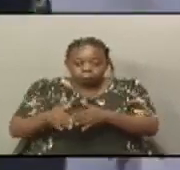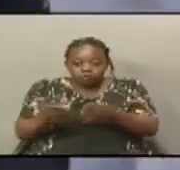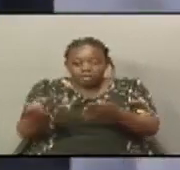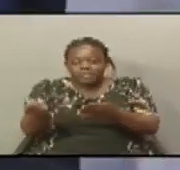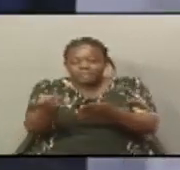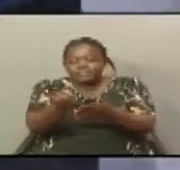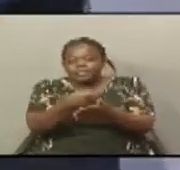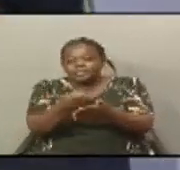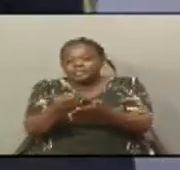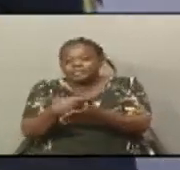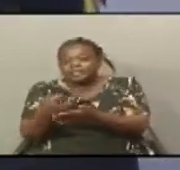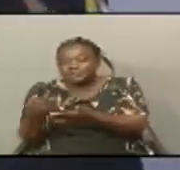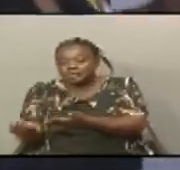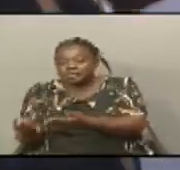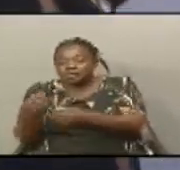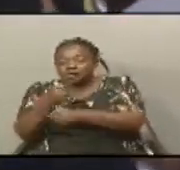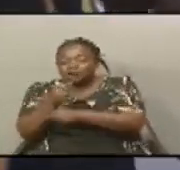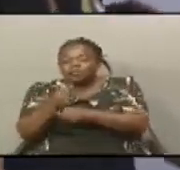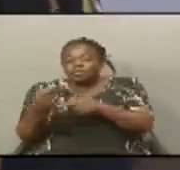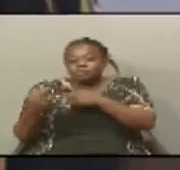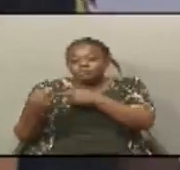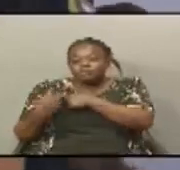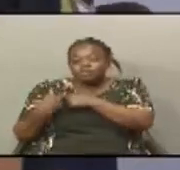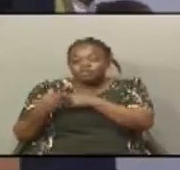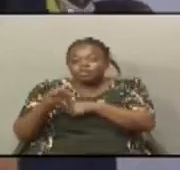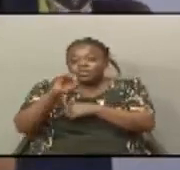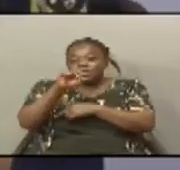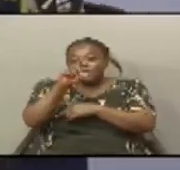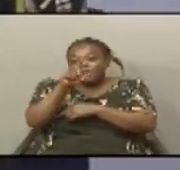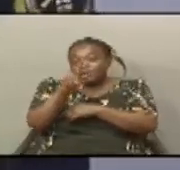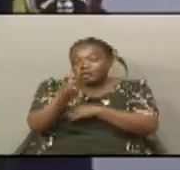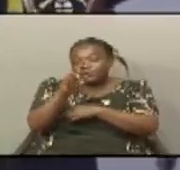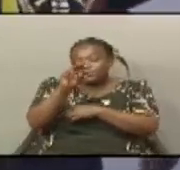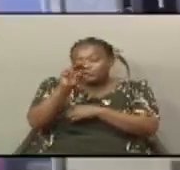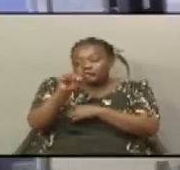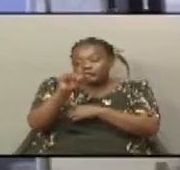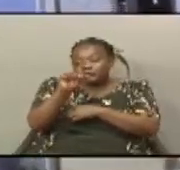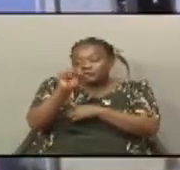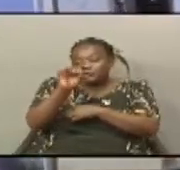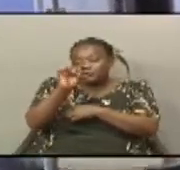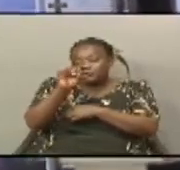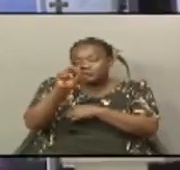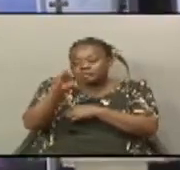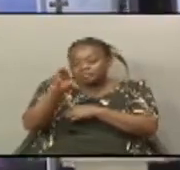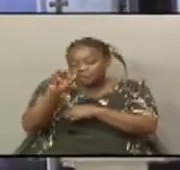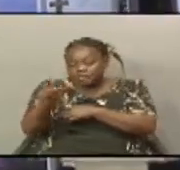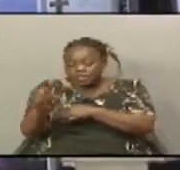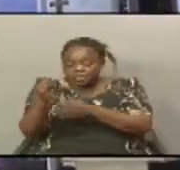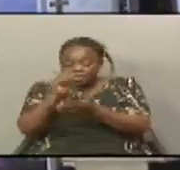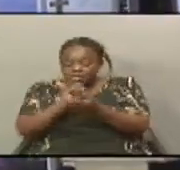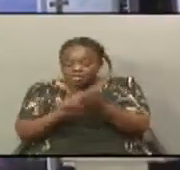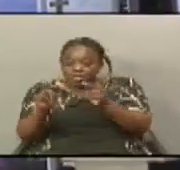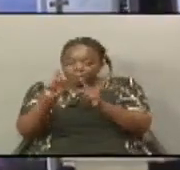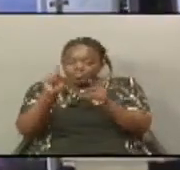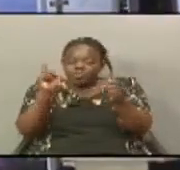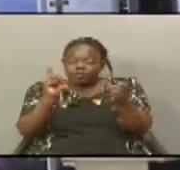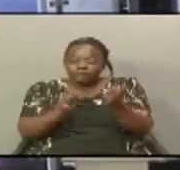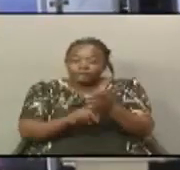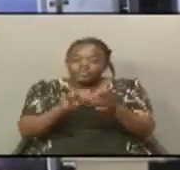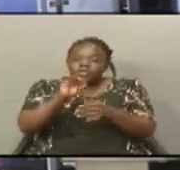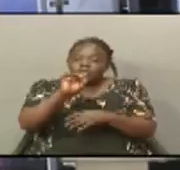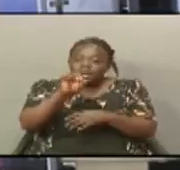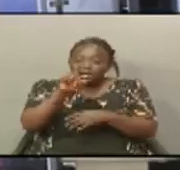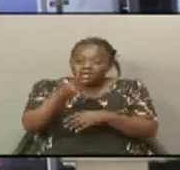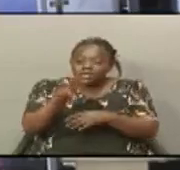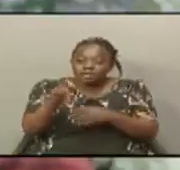jewelry ategeza nabikitongole kifunanyizibwa ku ndagamuntu ekyanira bajja kubayo okuwandiisa abantu okufuna ndagamuntu birth certificate ne